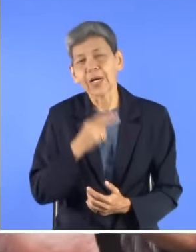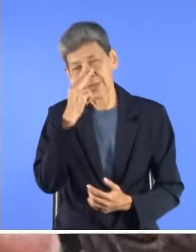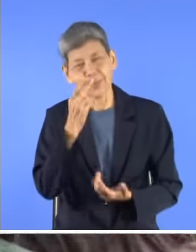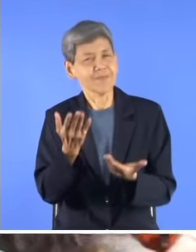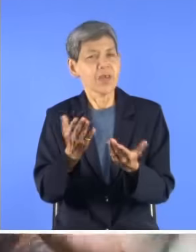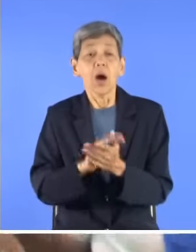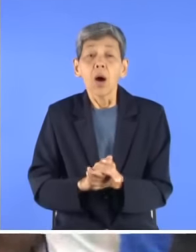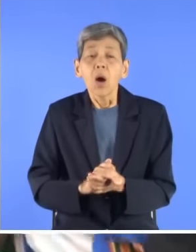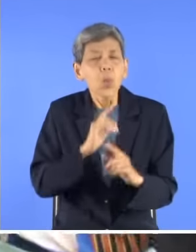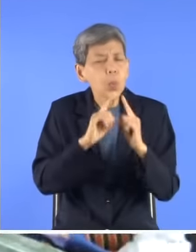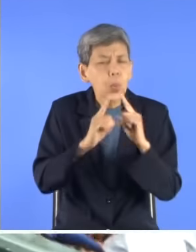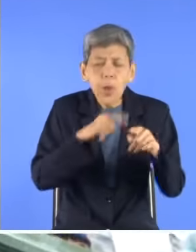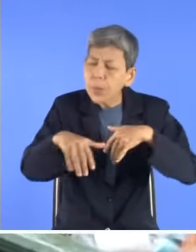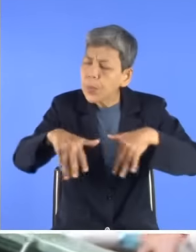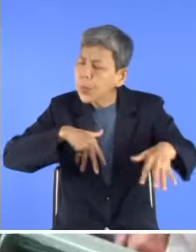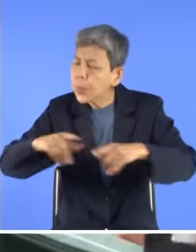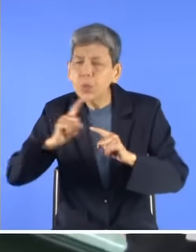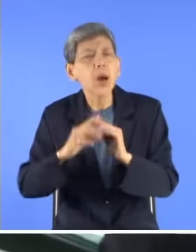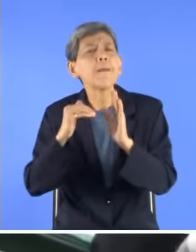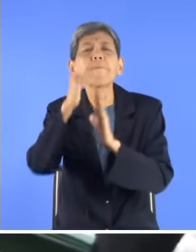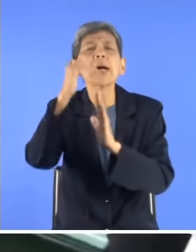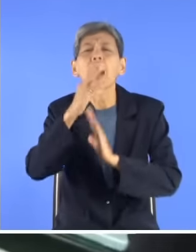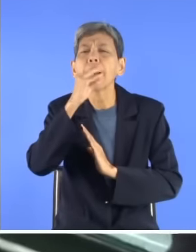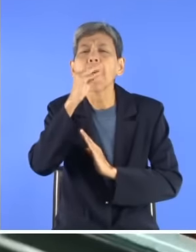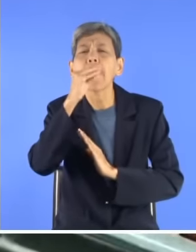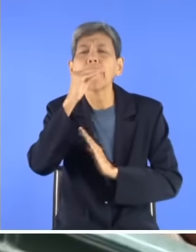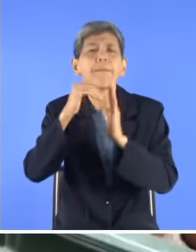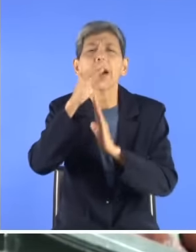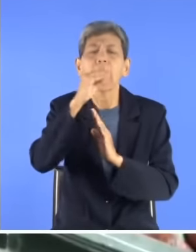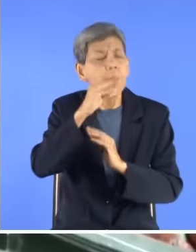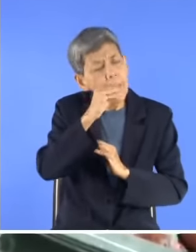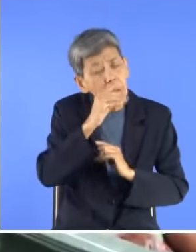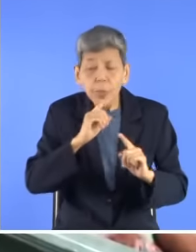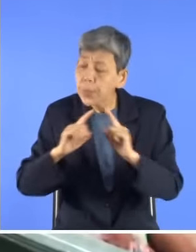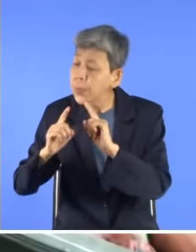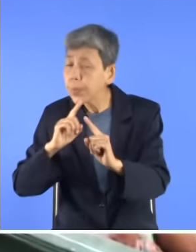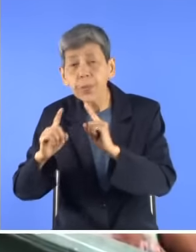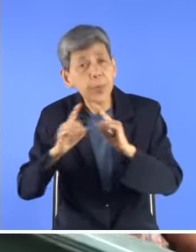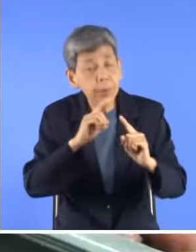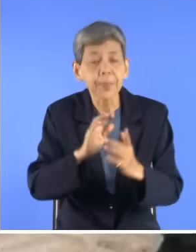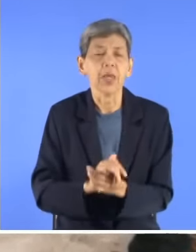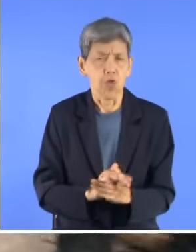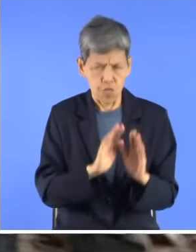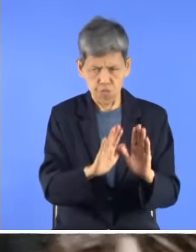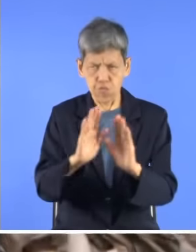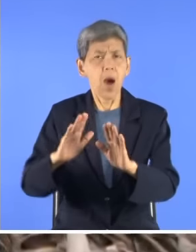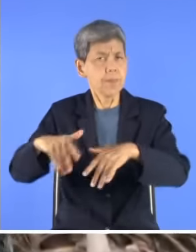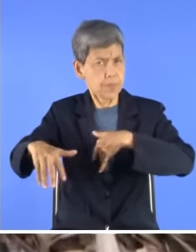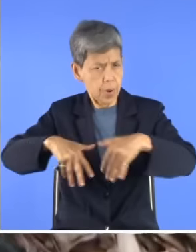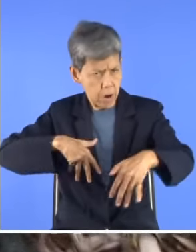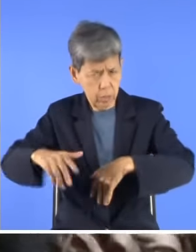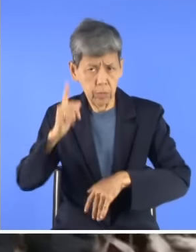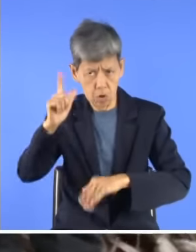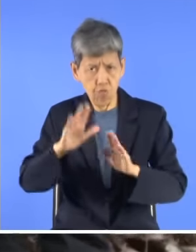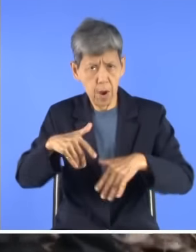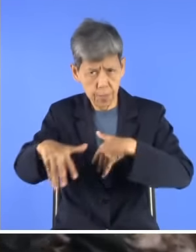คือพูดคุยกับชาวบ้านแบบคนเหนือด้วยกันเวลาอู้ก็อู้กับเมืองเหมือนกันว่าอย่างนั้นและก็ฝากประชาชนนะคุณทักษิณฝากประช